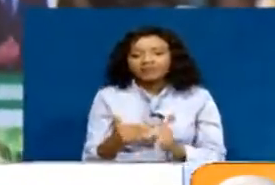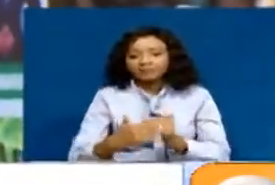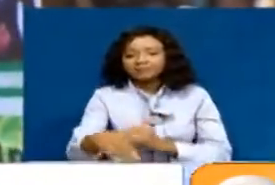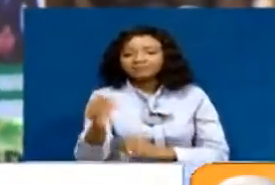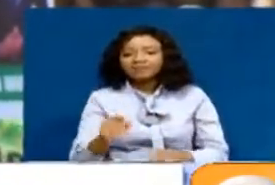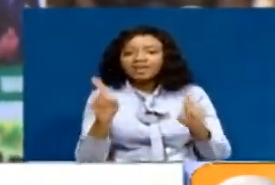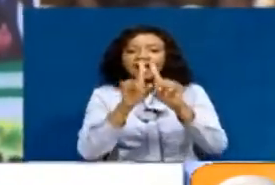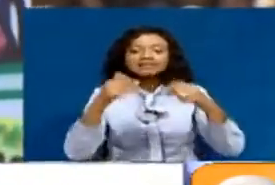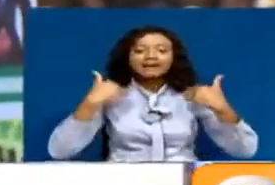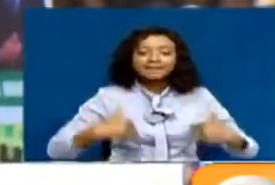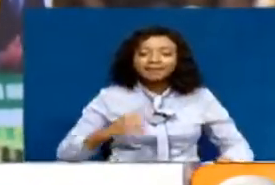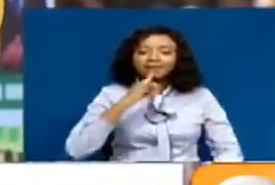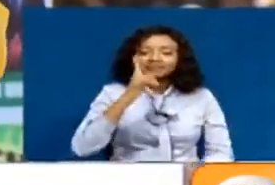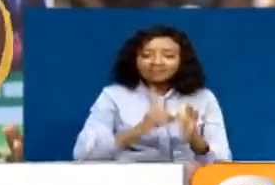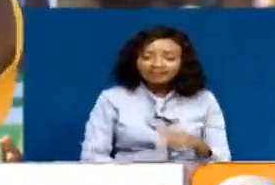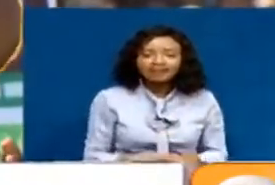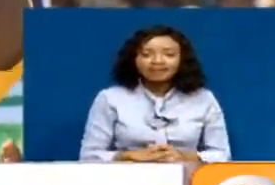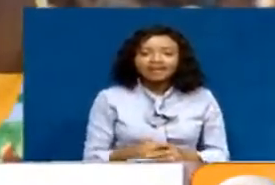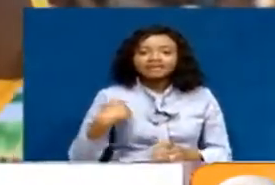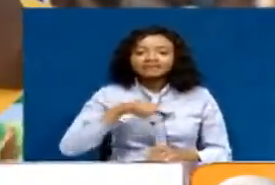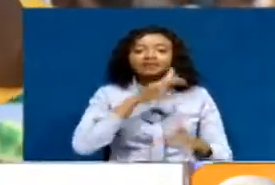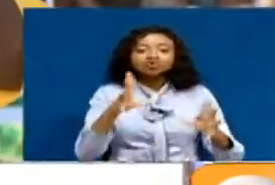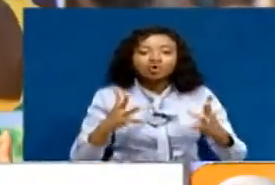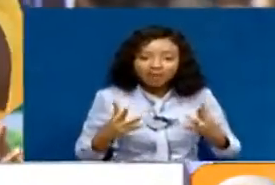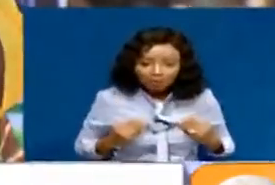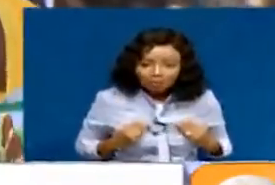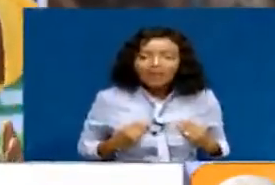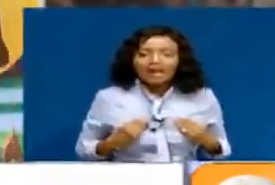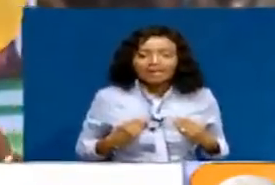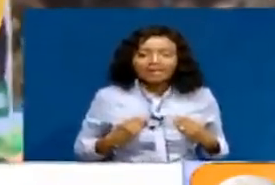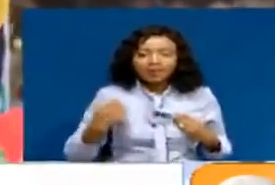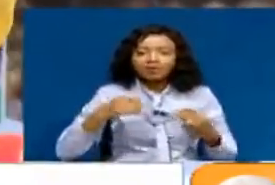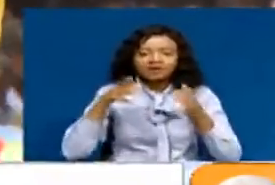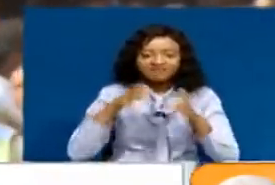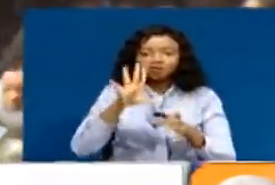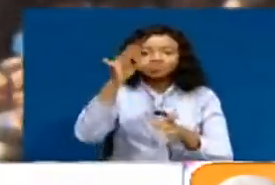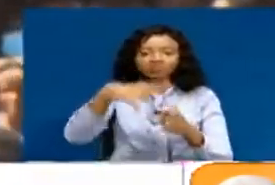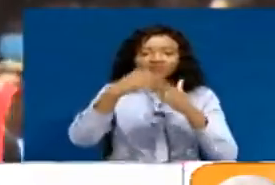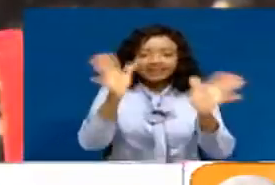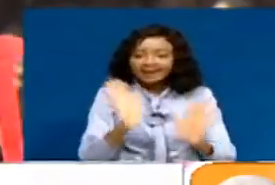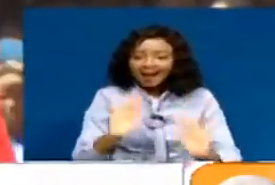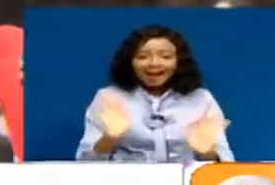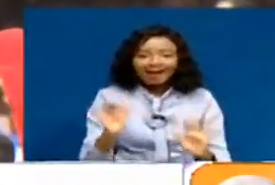mimi nasema hivi, tumekubali hatupangwi ngwi.